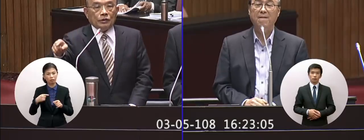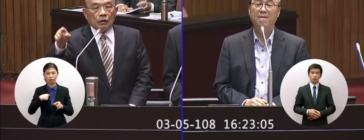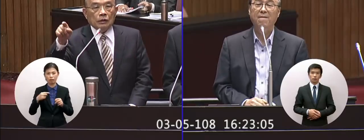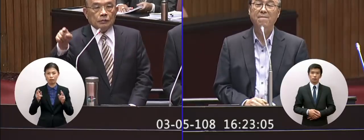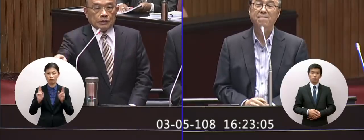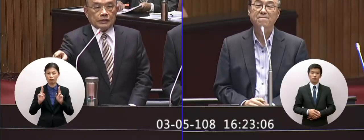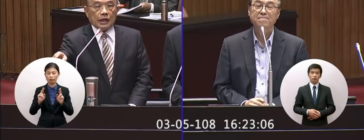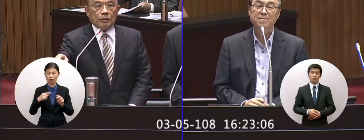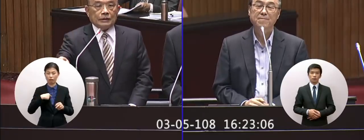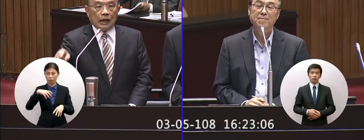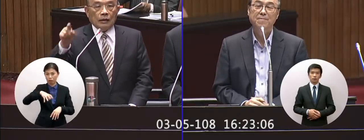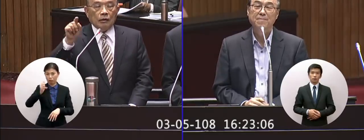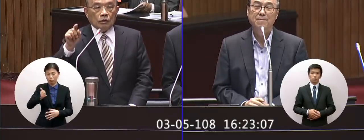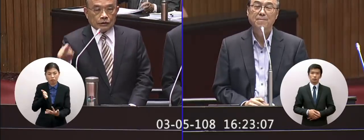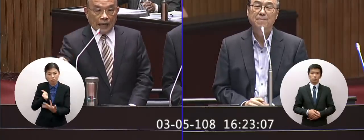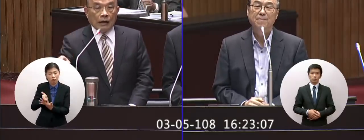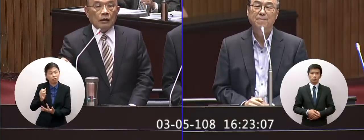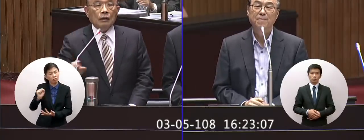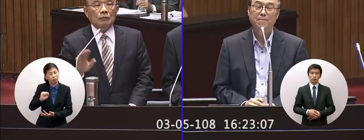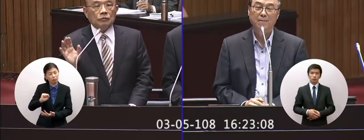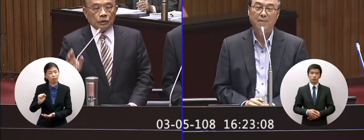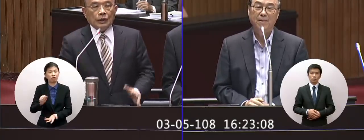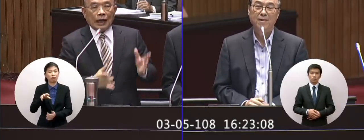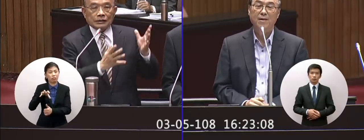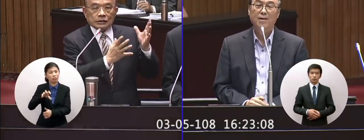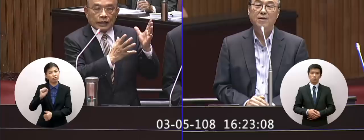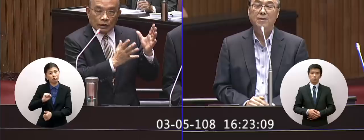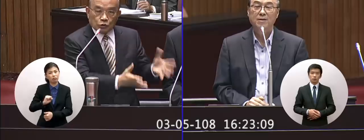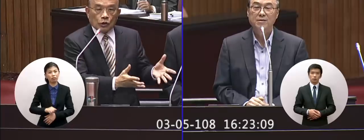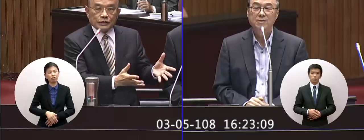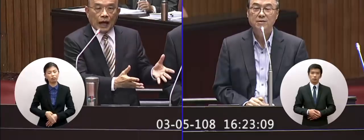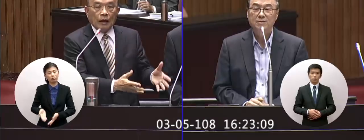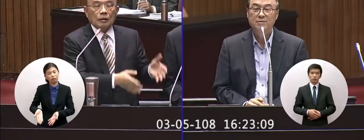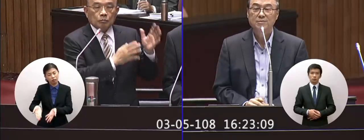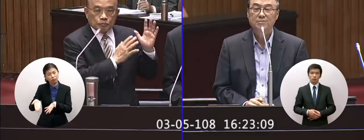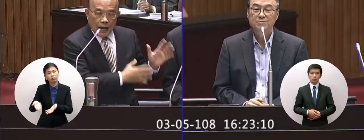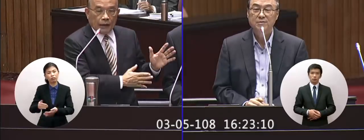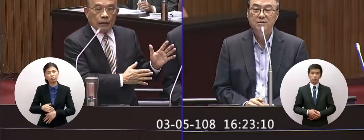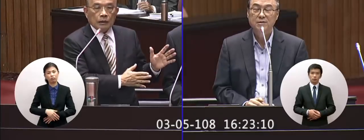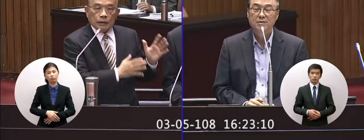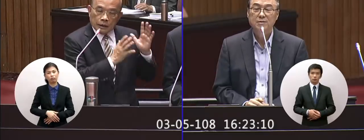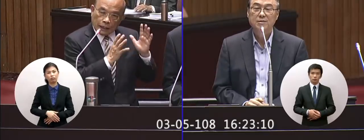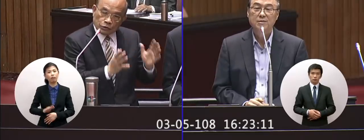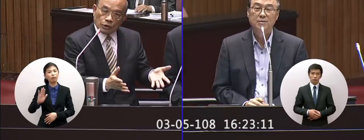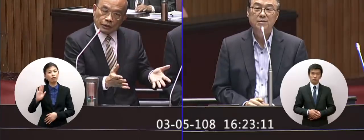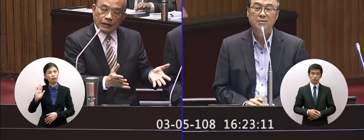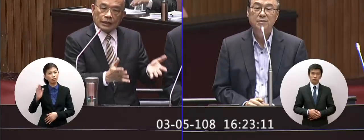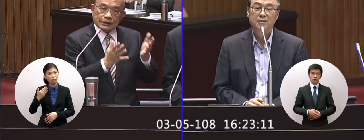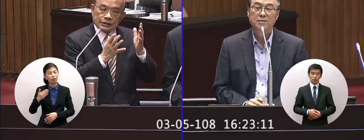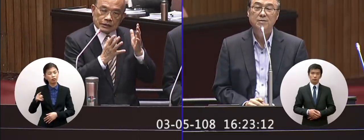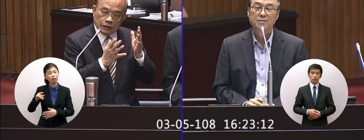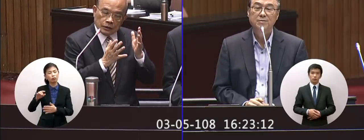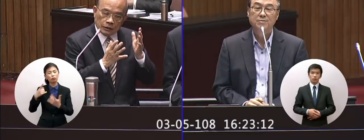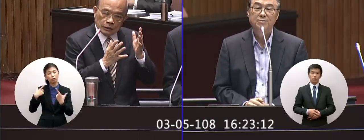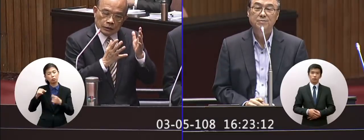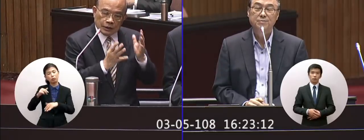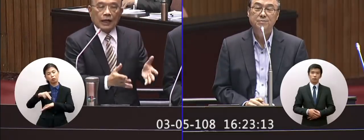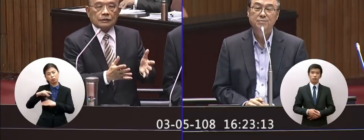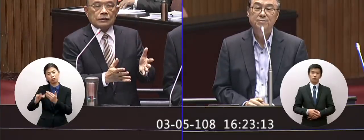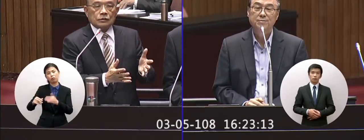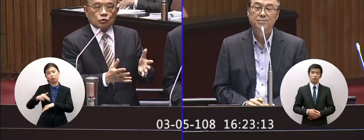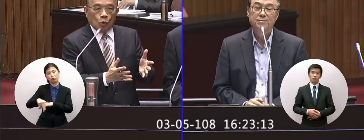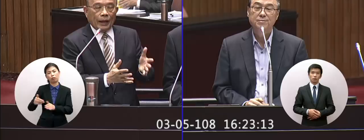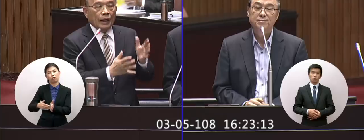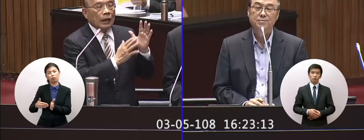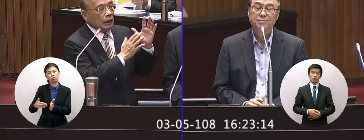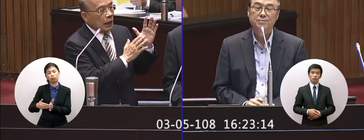在给他命令说这现在不能涨或者涨，所以还是给他尊重一下，但应该尊重人家的机制跟人